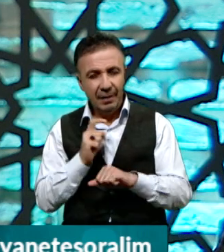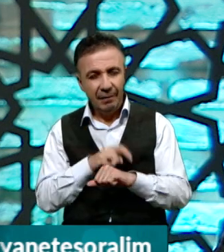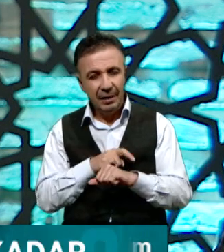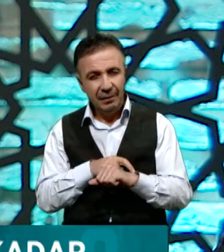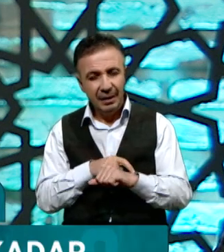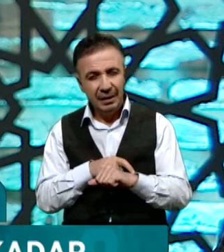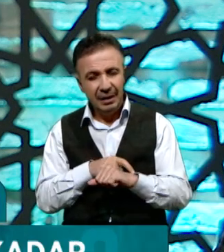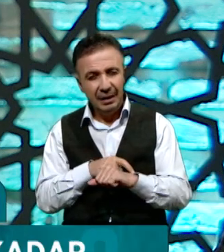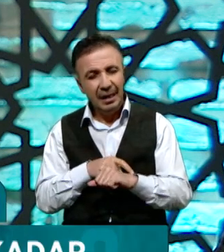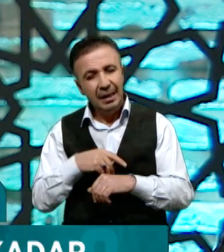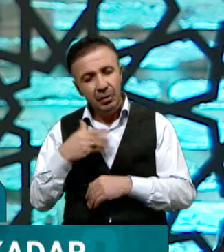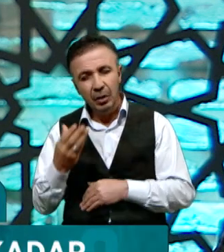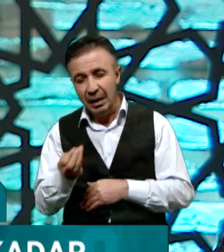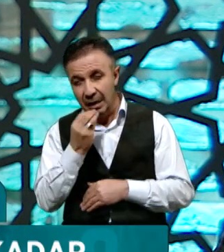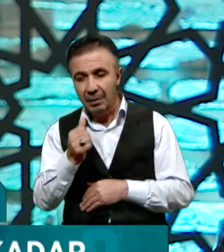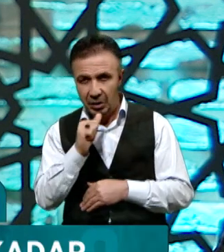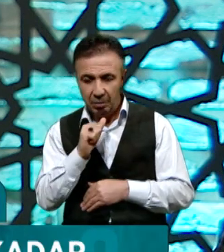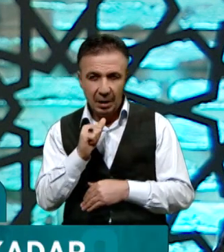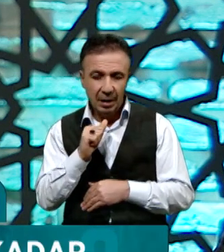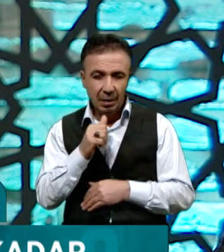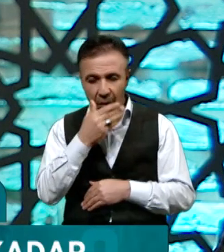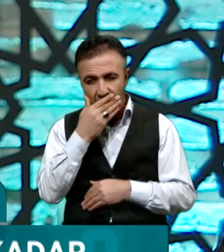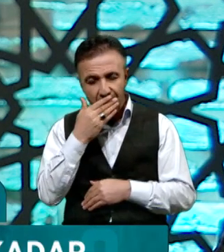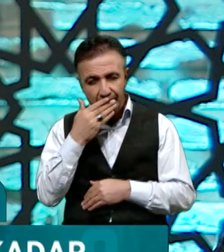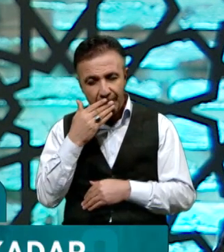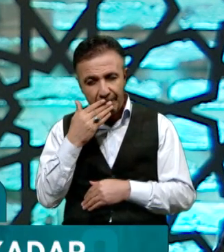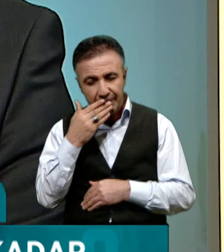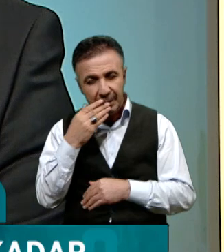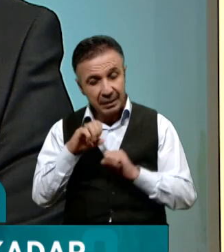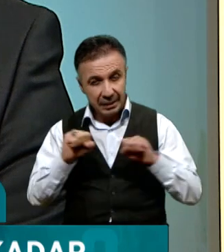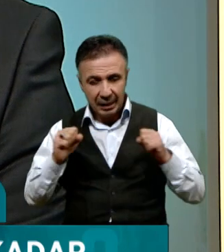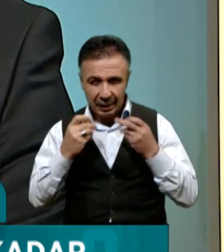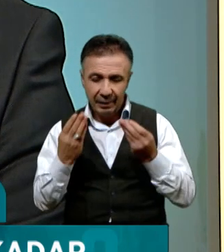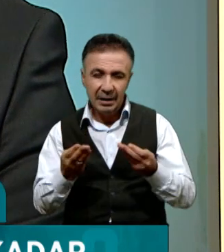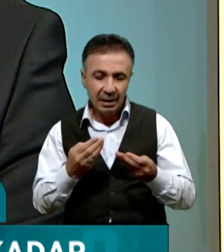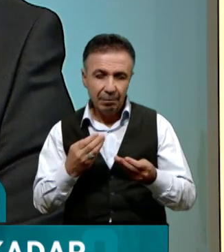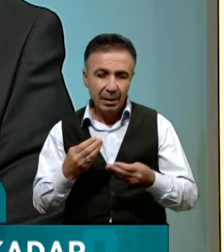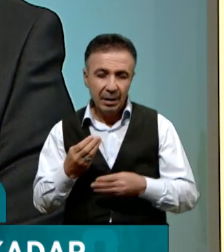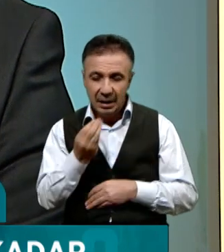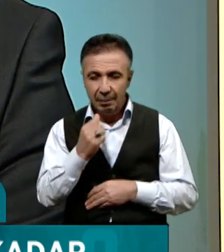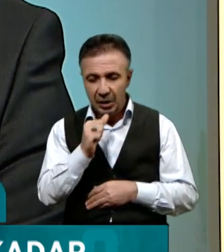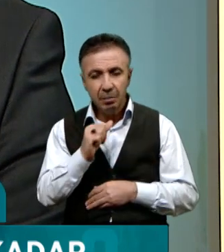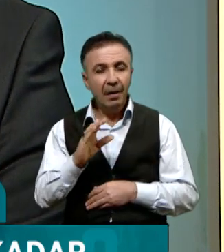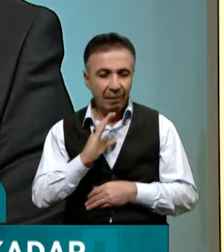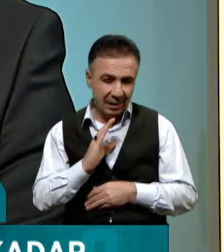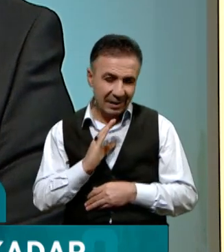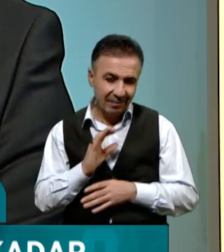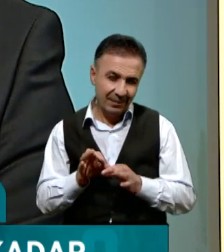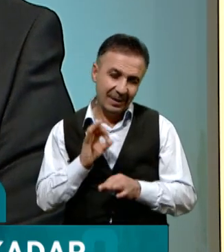imsak vakti geçtikten sonra yeme içme gibi oruca ondan sonra diyelim ki mani bir eylemi fiili olan bir davranış yaptıysa